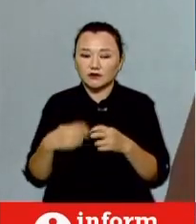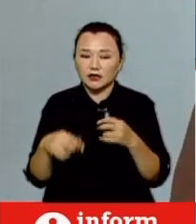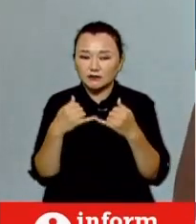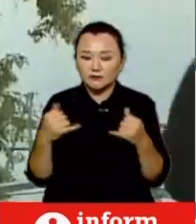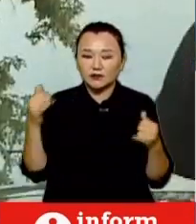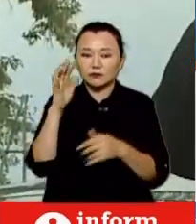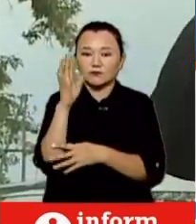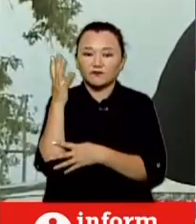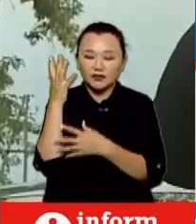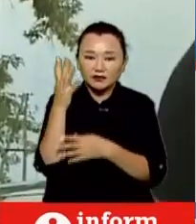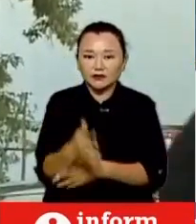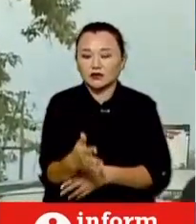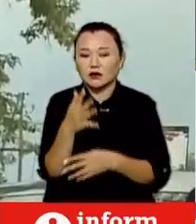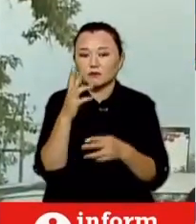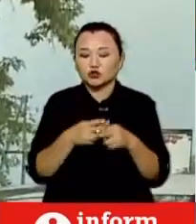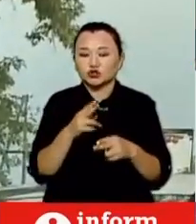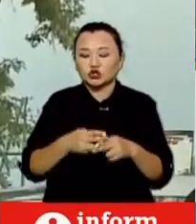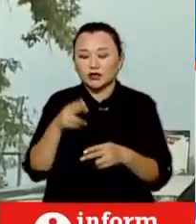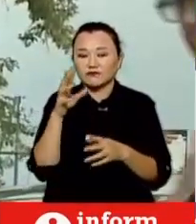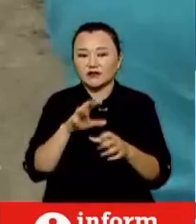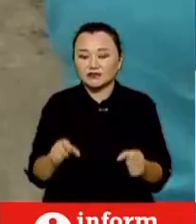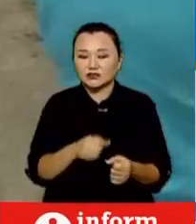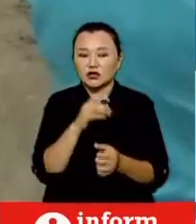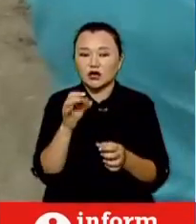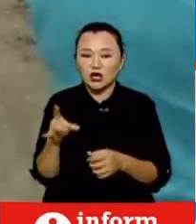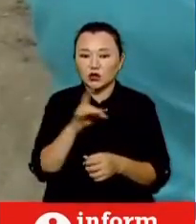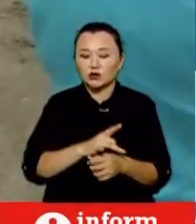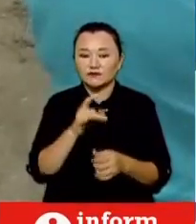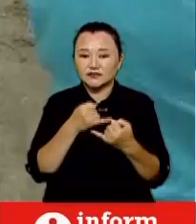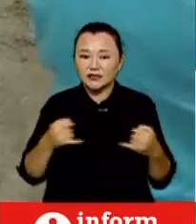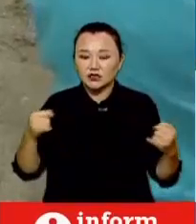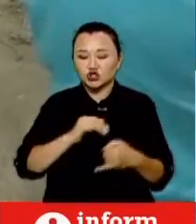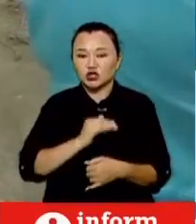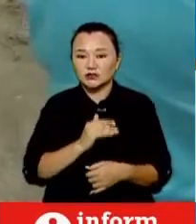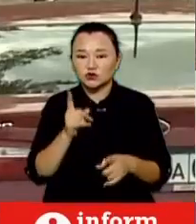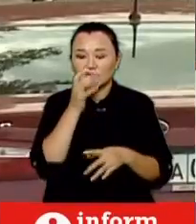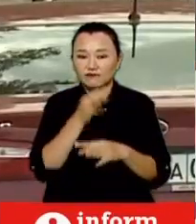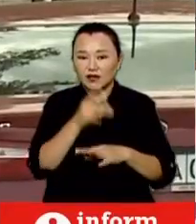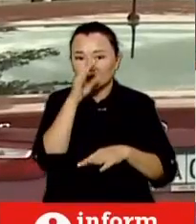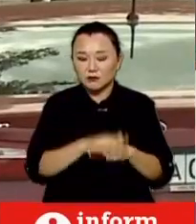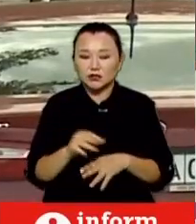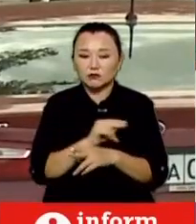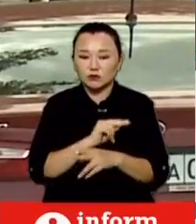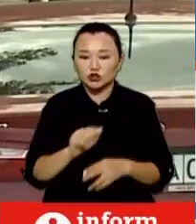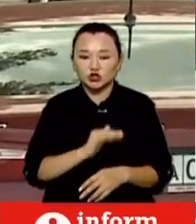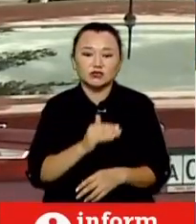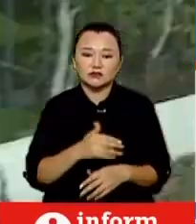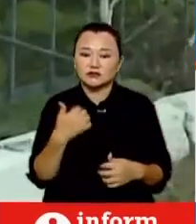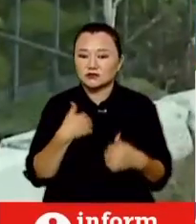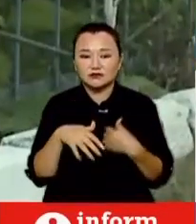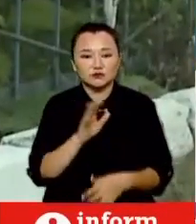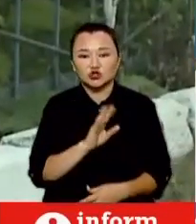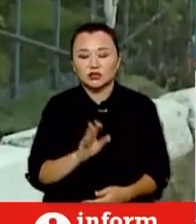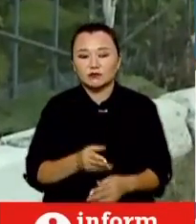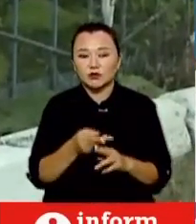ветки падают. Власти района говорят, сети в основном частные. Те, что остались на балансе Акимата, ремонтируют, а частники не спешат.